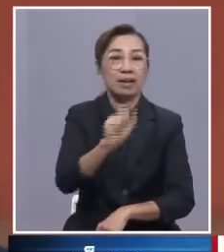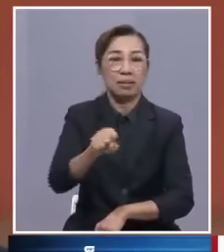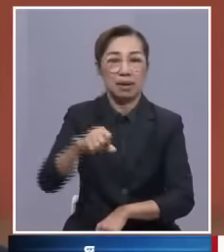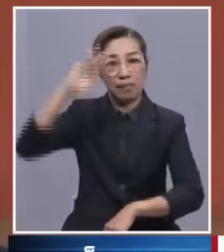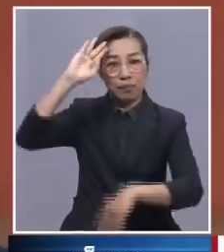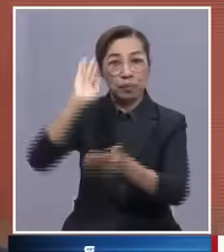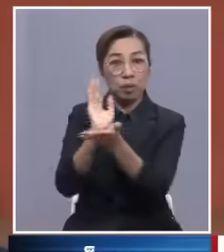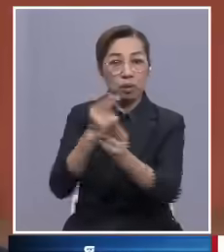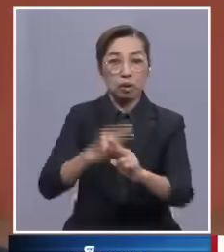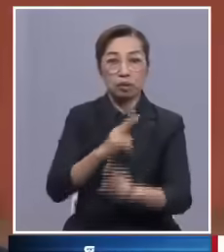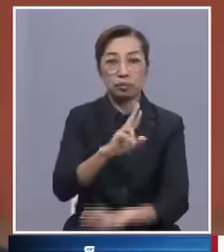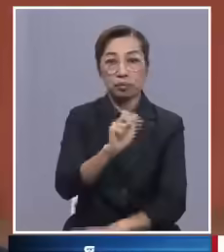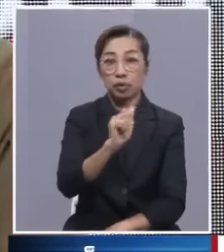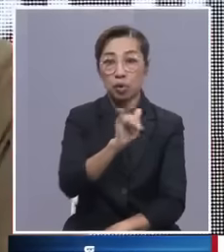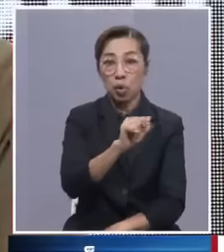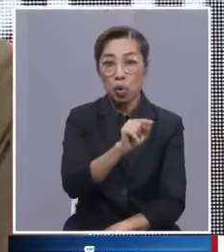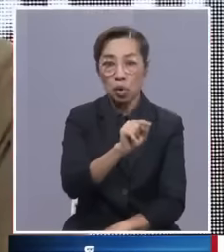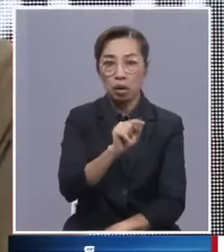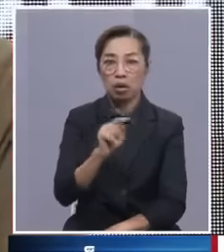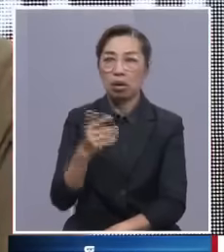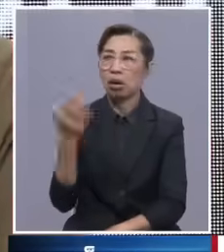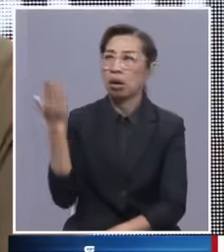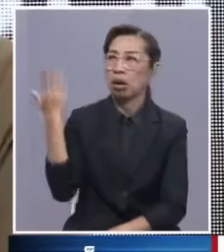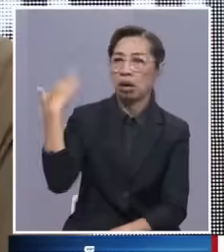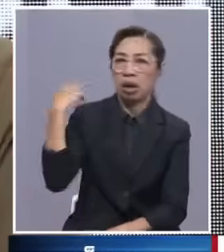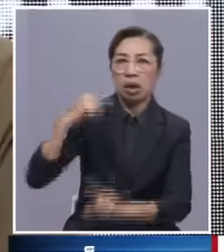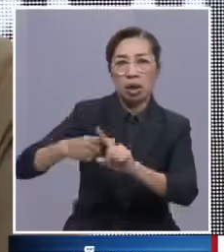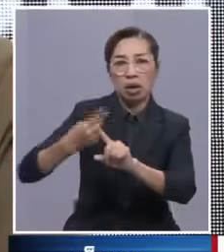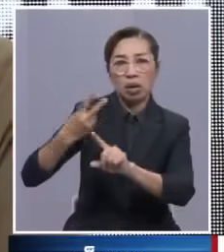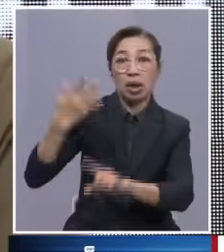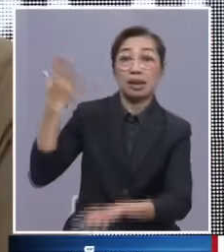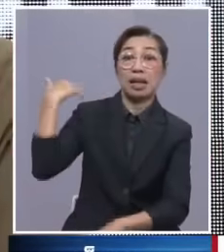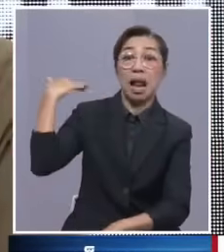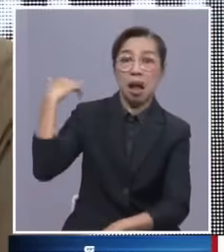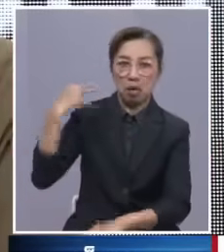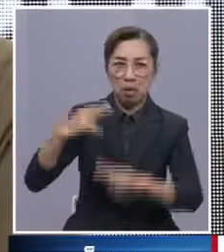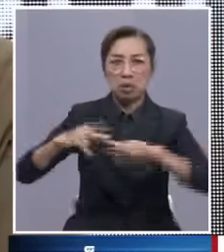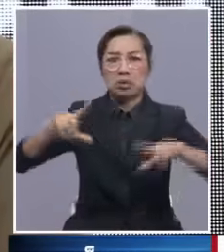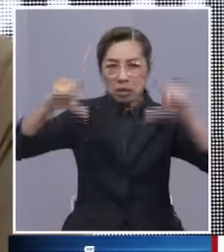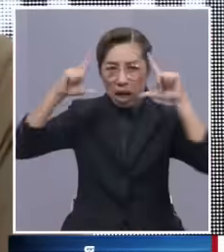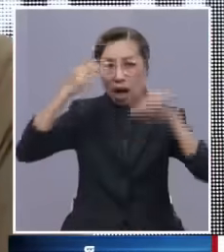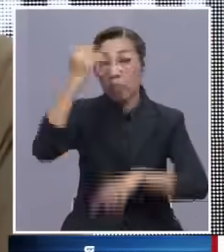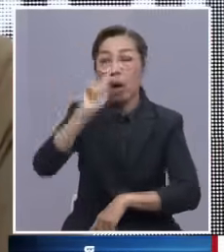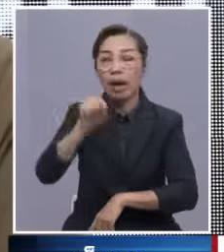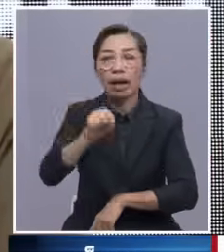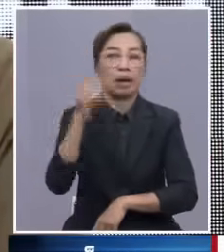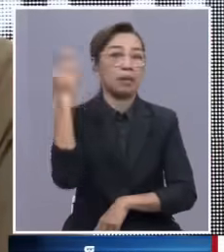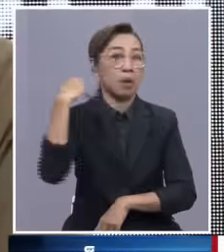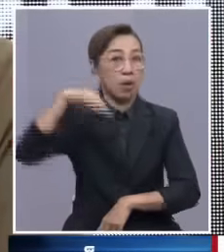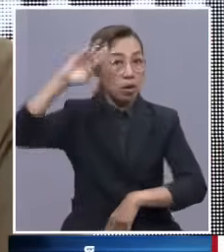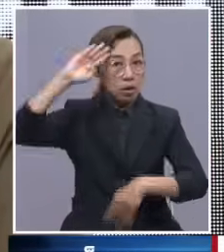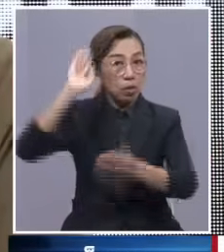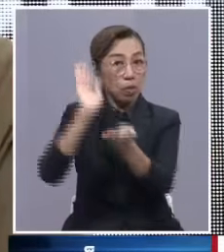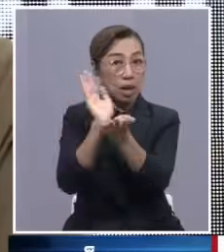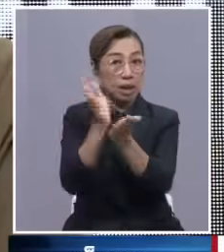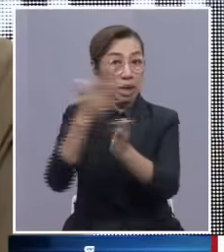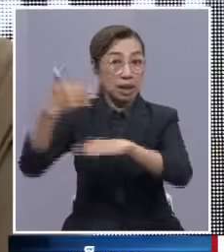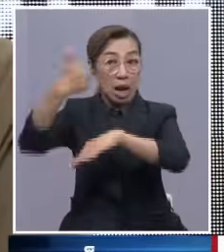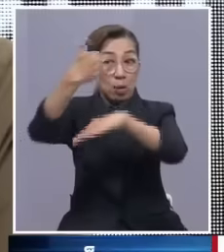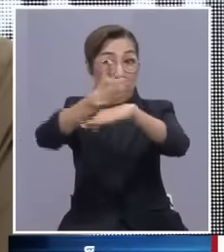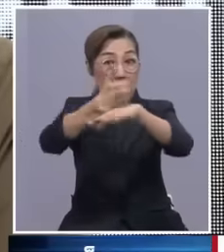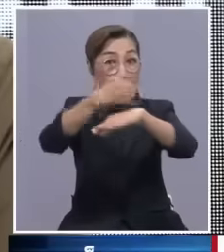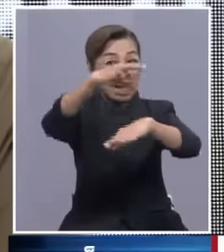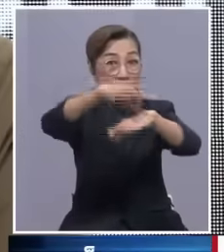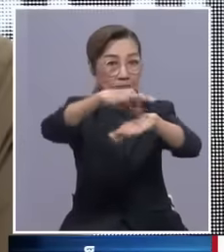อยเองนั้นมีชื่อปรากฏหน้าสื่อเมื่อไม่กี่เดือนที่ผ่านมานี่แหละครับ ครับ ช่วงที่จะมีการแต่งตั้งผบ.ตร.ว่